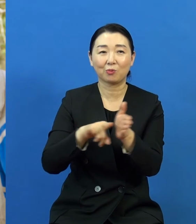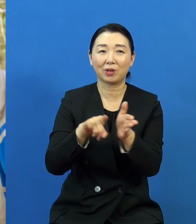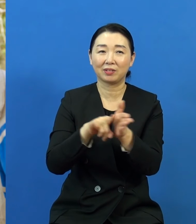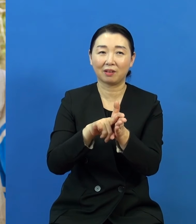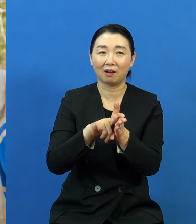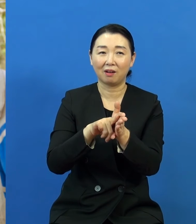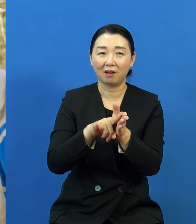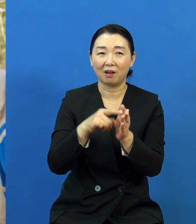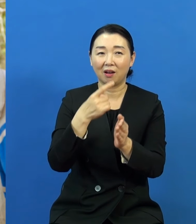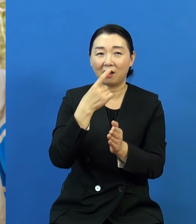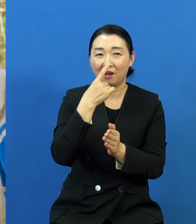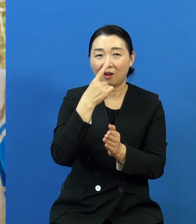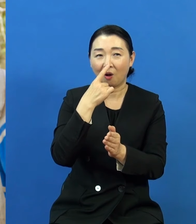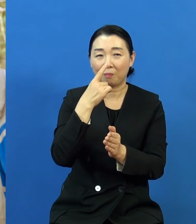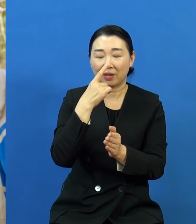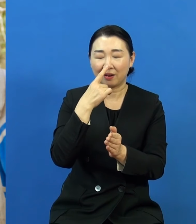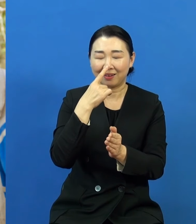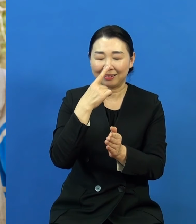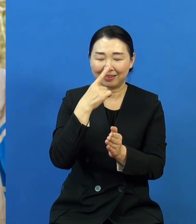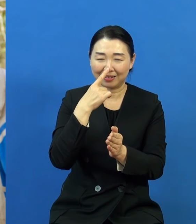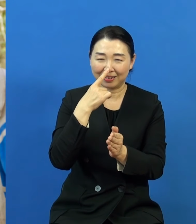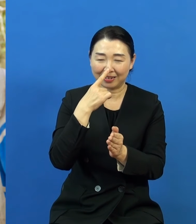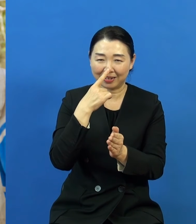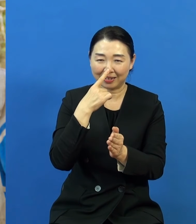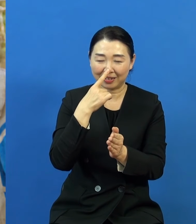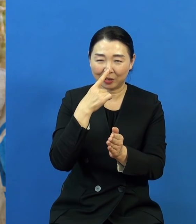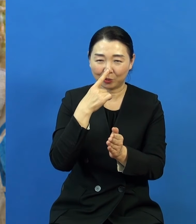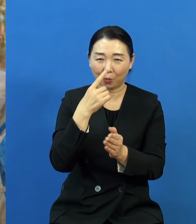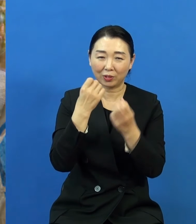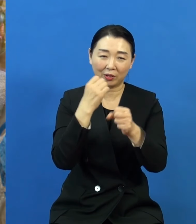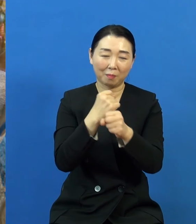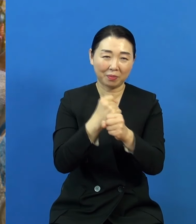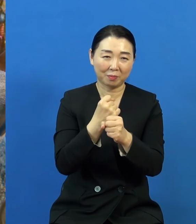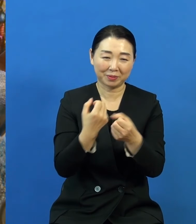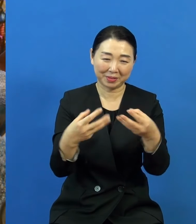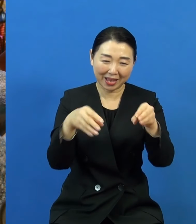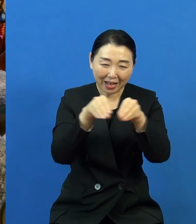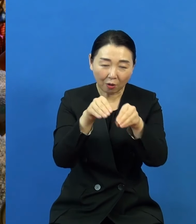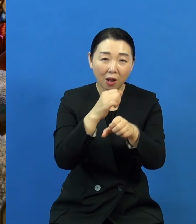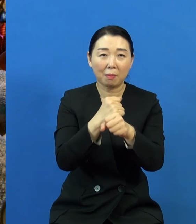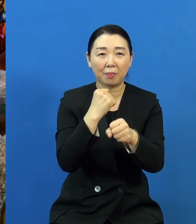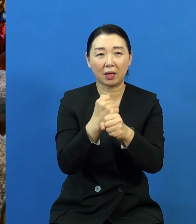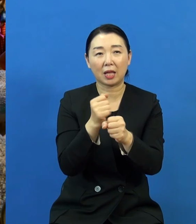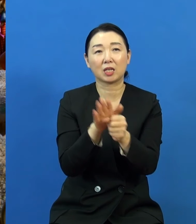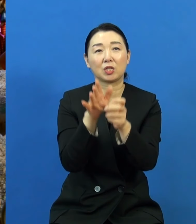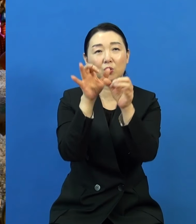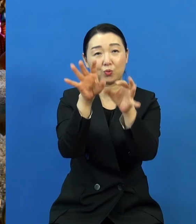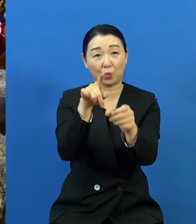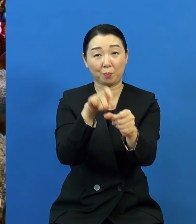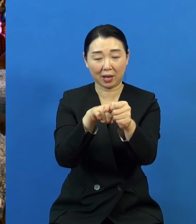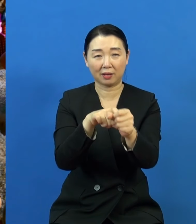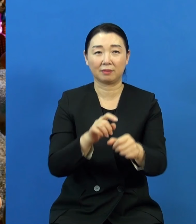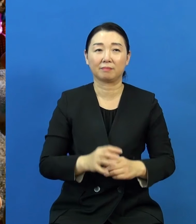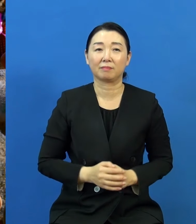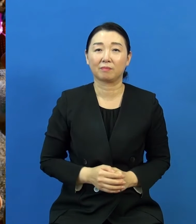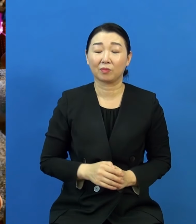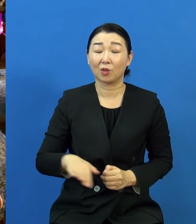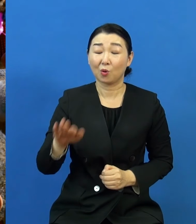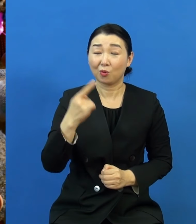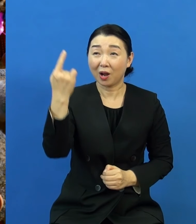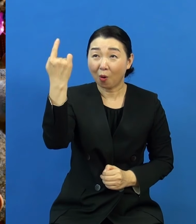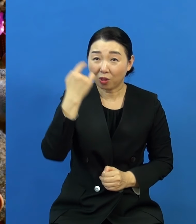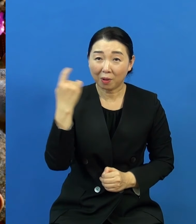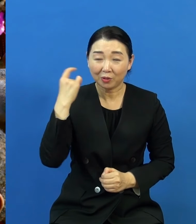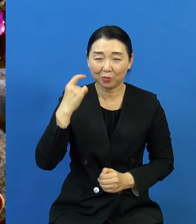체리를 가공할 수 있는 머신을 기증하려고 찾은 것입니다. 이미 저희들이 온다는 소식을 듣고 마을